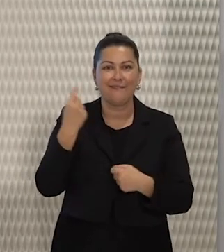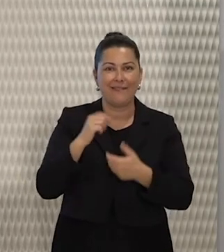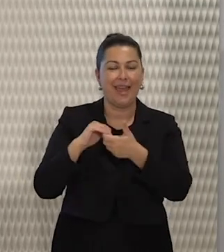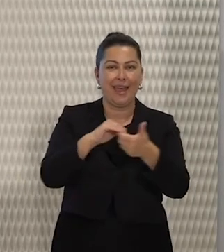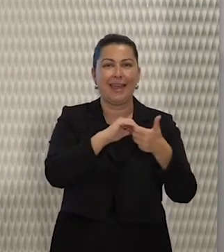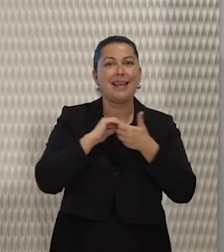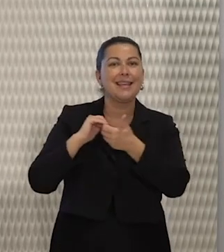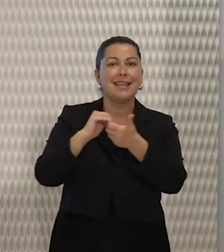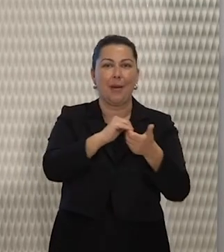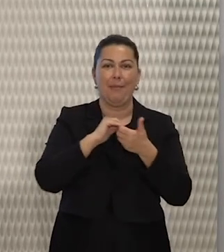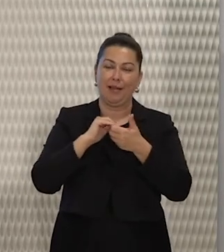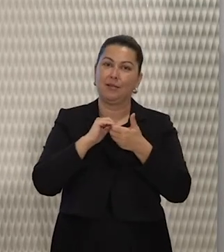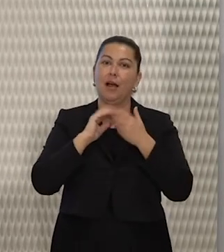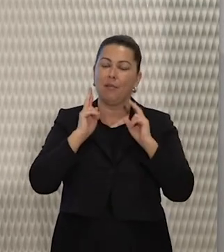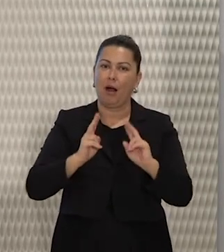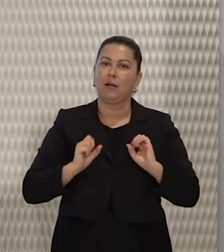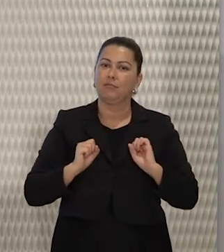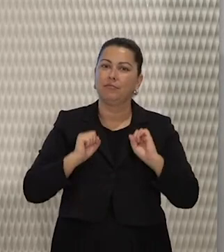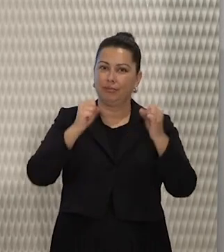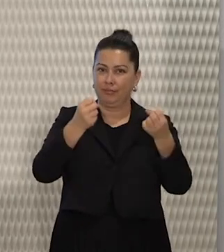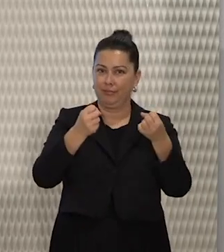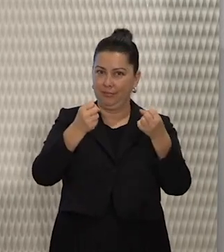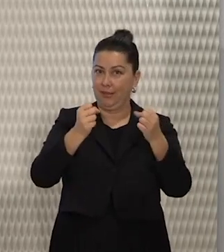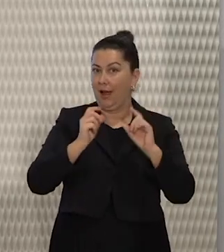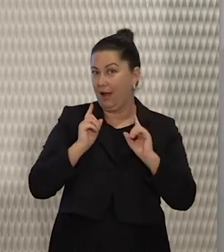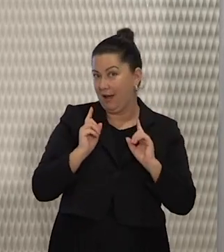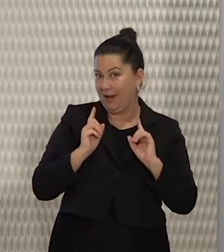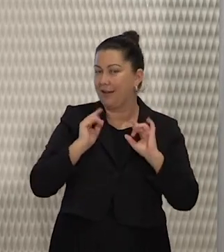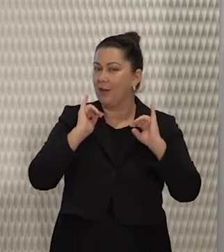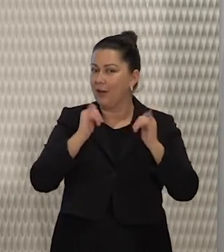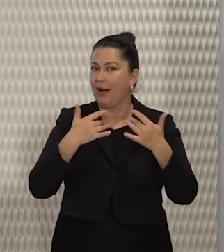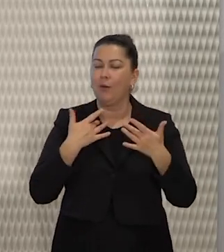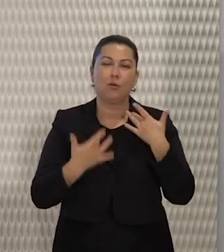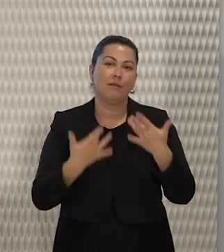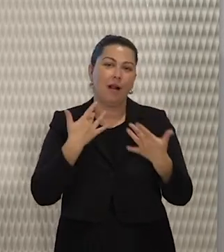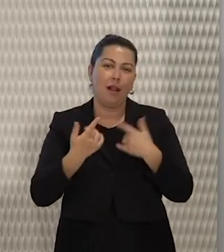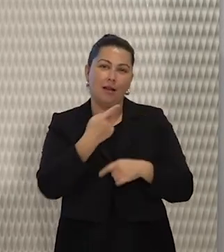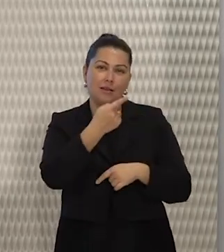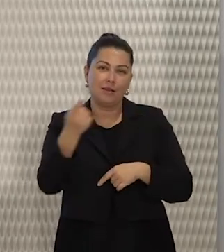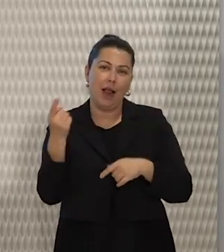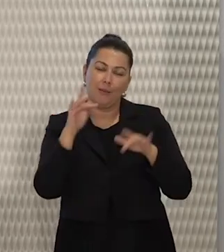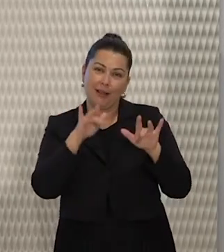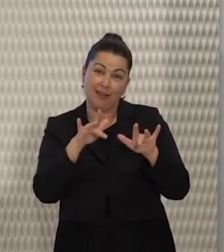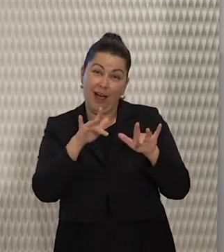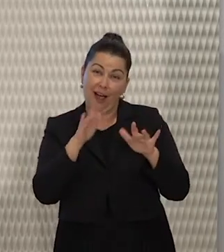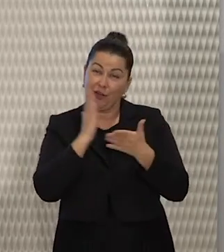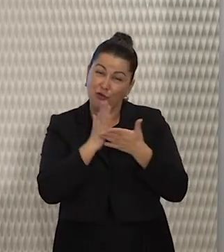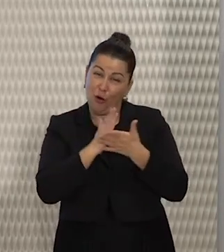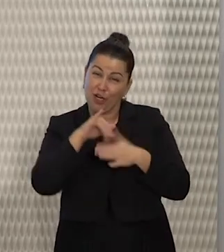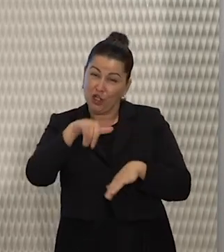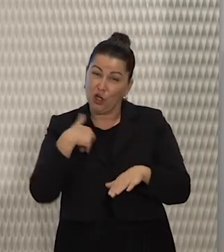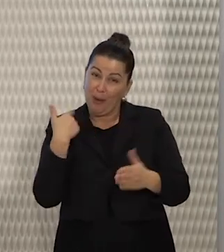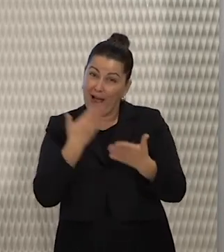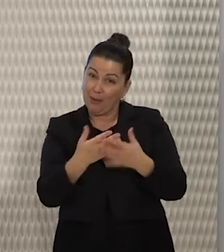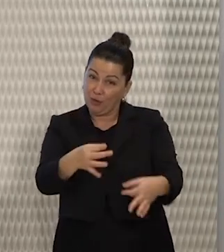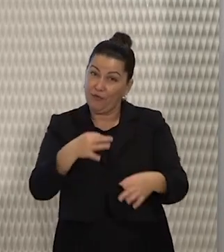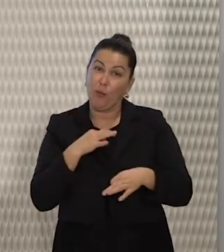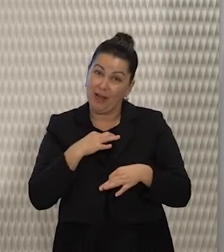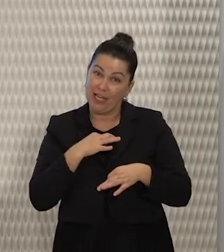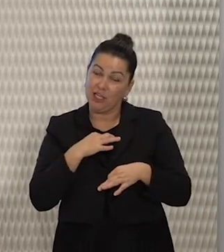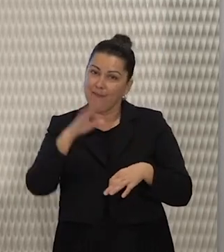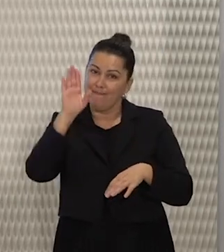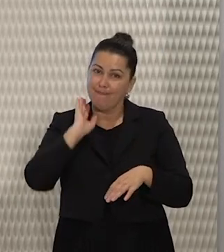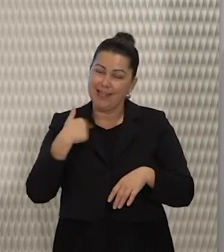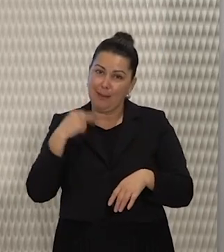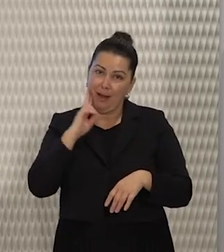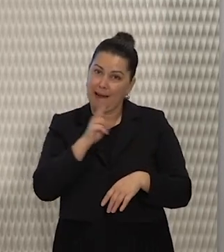gemeinsam etwas bewegen können. Ach, und falls Sie jetzt schon ein Jobangebot für mich haben, wenden Sie sich damit